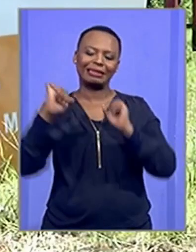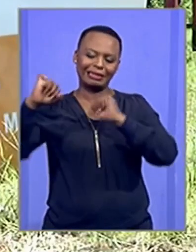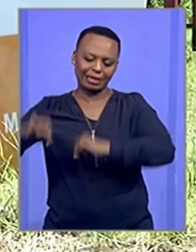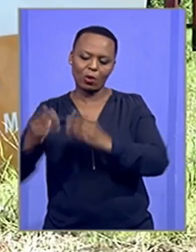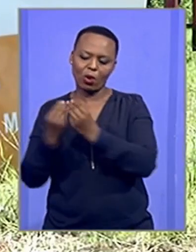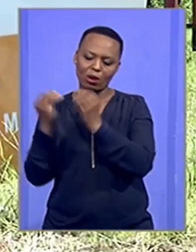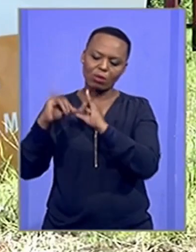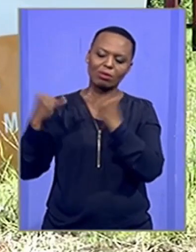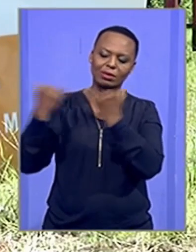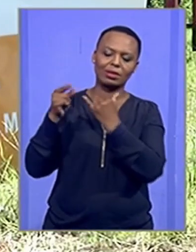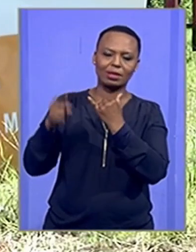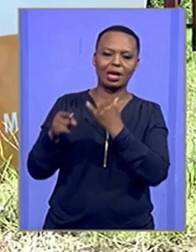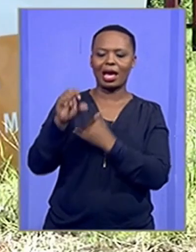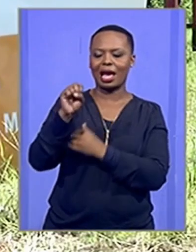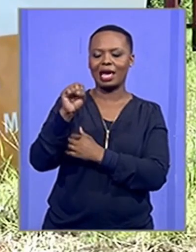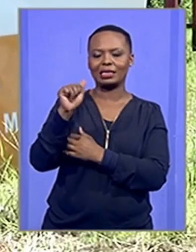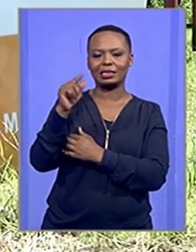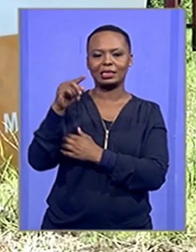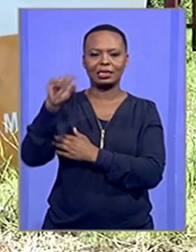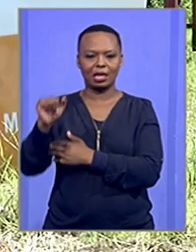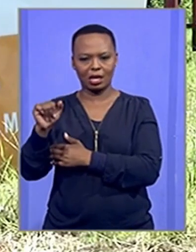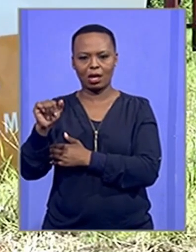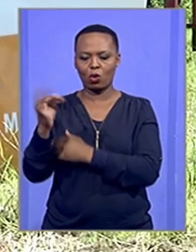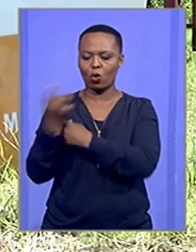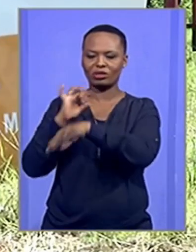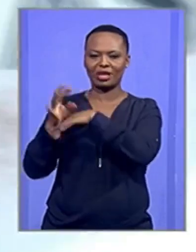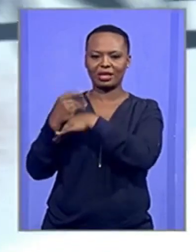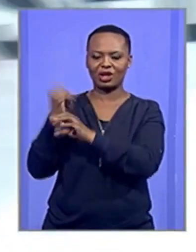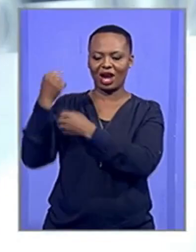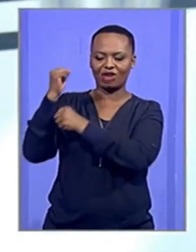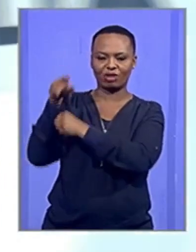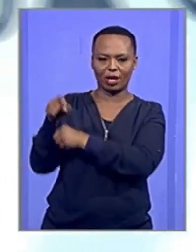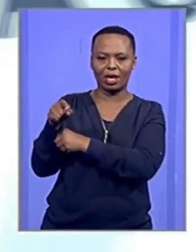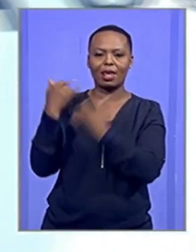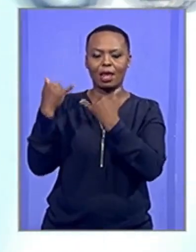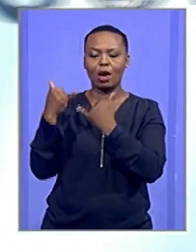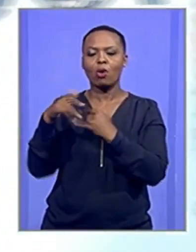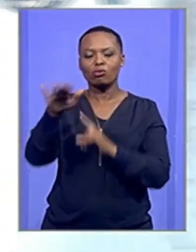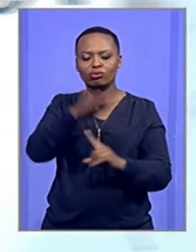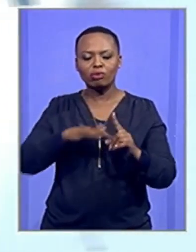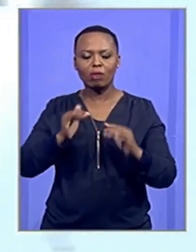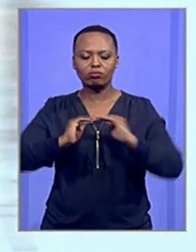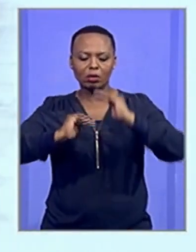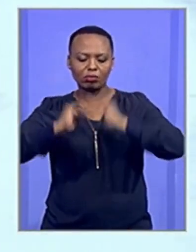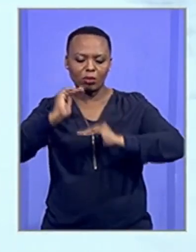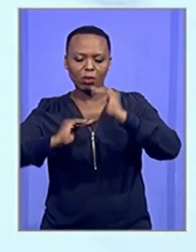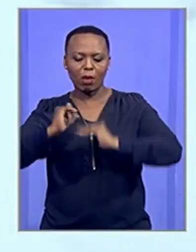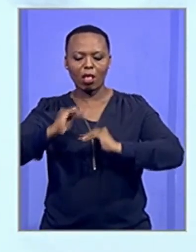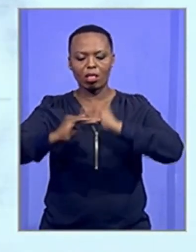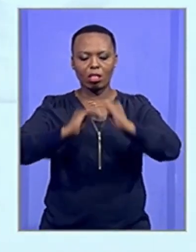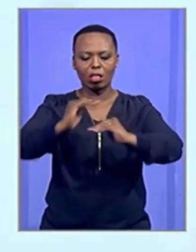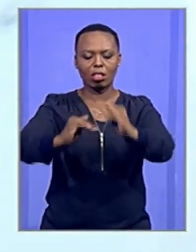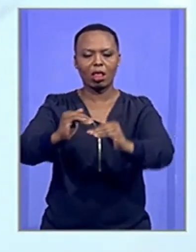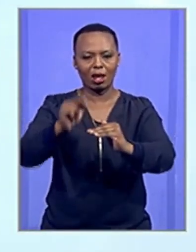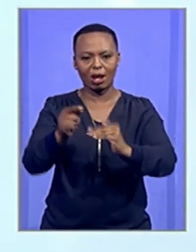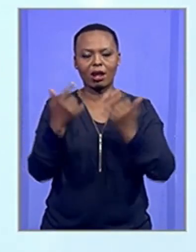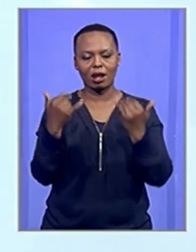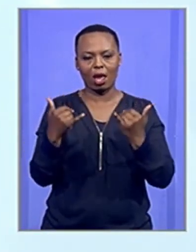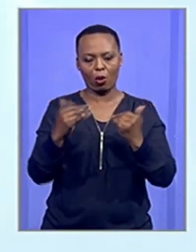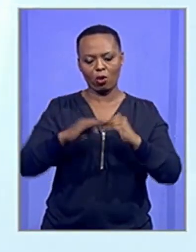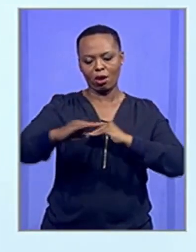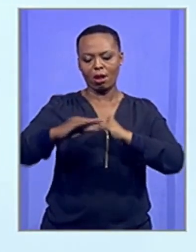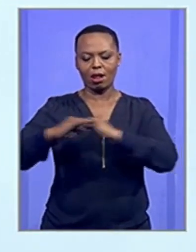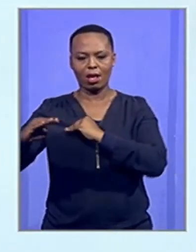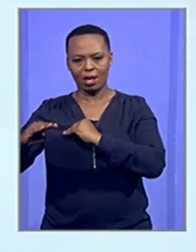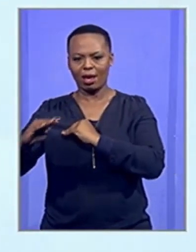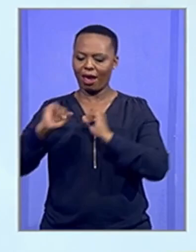le setlamo sa Asida Consulting Engineers ya go tsamaisa mafelo ano a go dira ditena, morero o ka ga